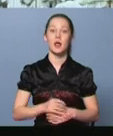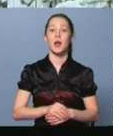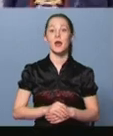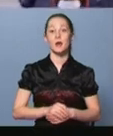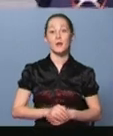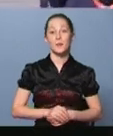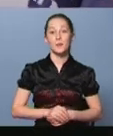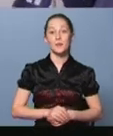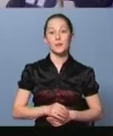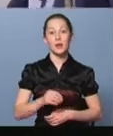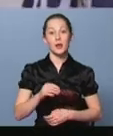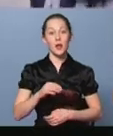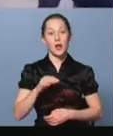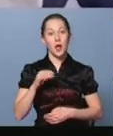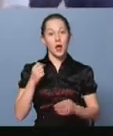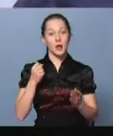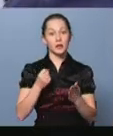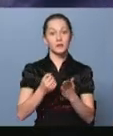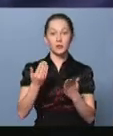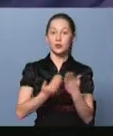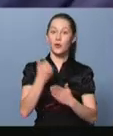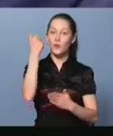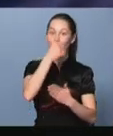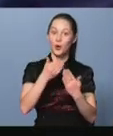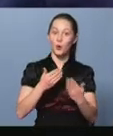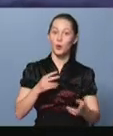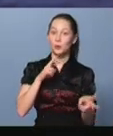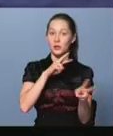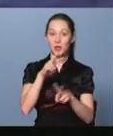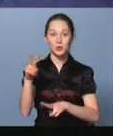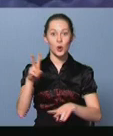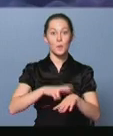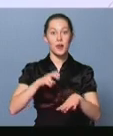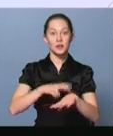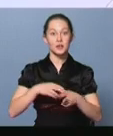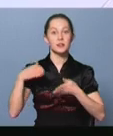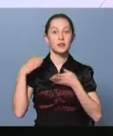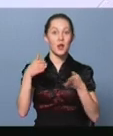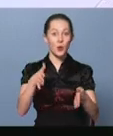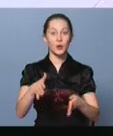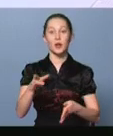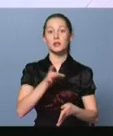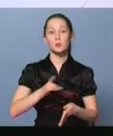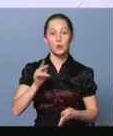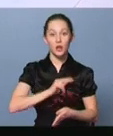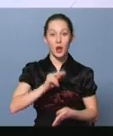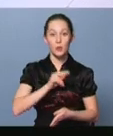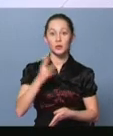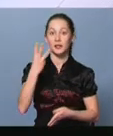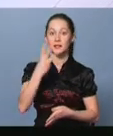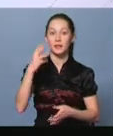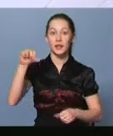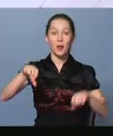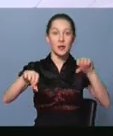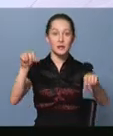200 000. В канун Нового года леса и трассы под надзором лесников и полицейских. На дорогах республики работает 33 поста по контролю за